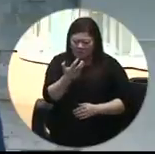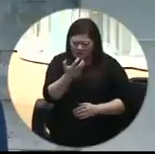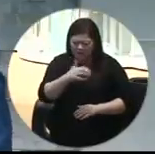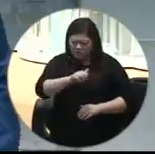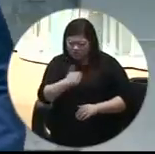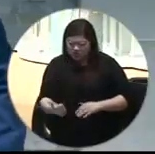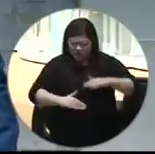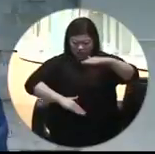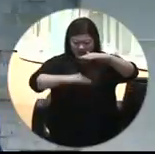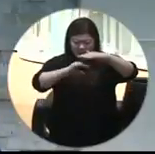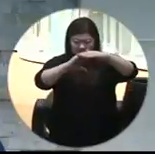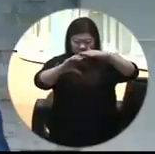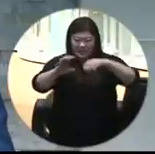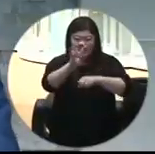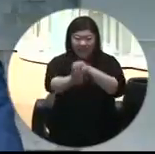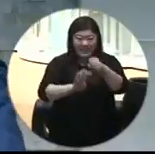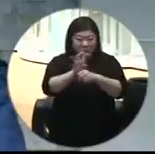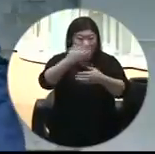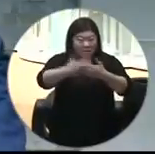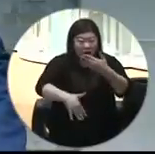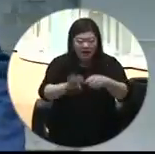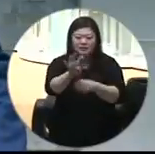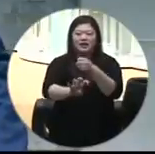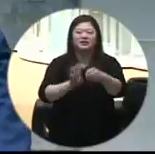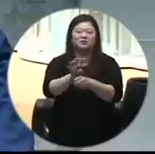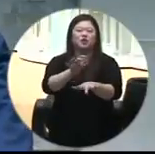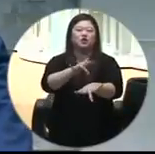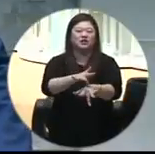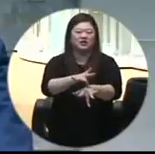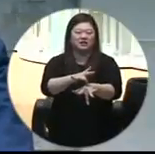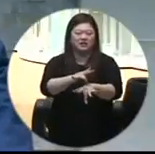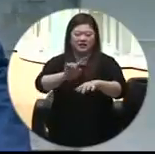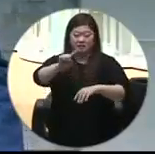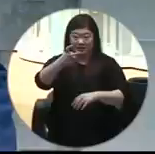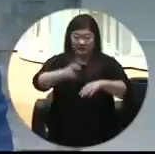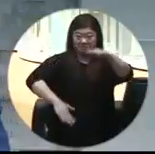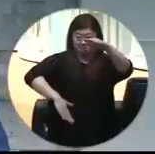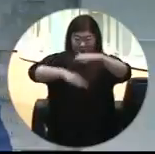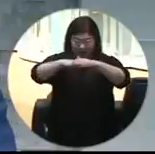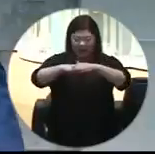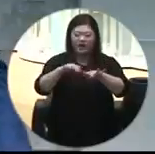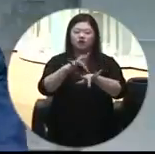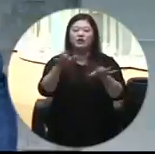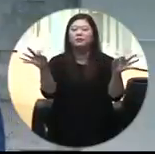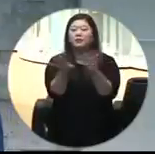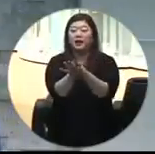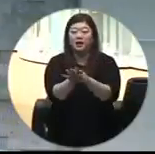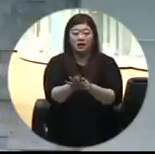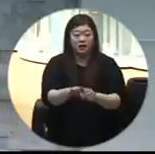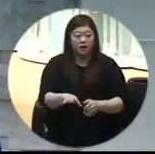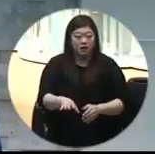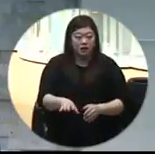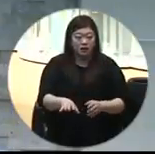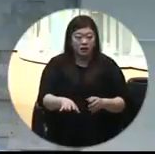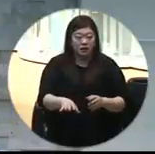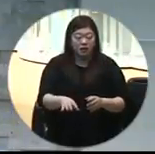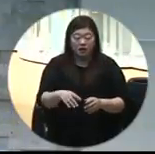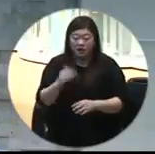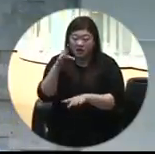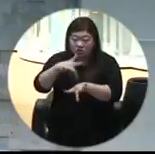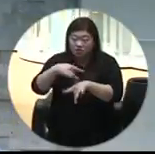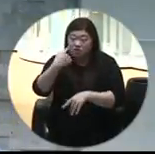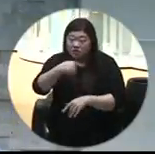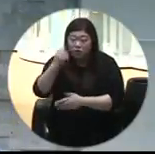그렇게 귀신으로 구천을 돌아다니면서 연수를 다 채우고 나면 비로소 무지경 속에